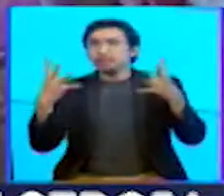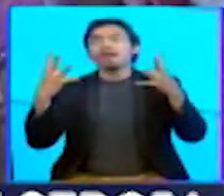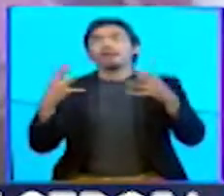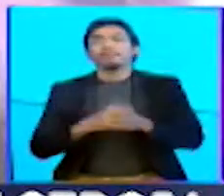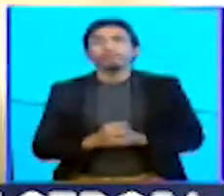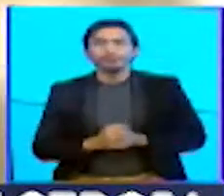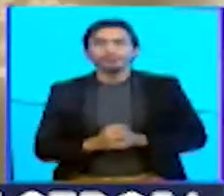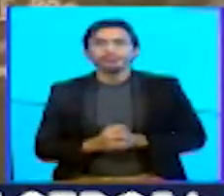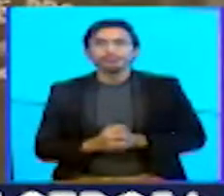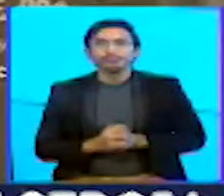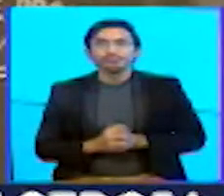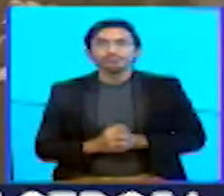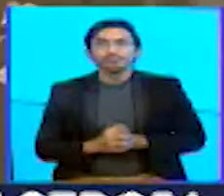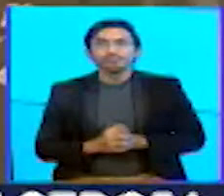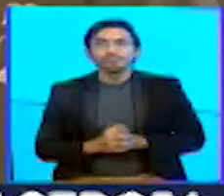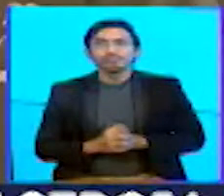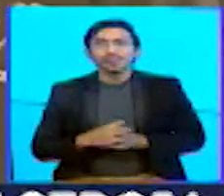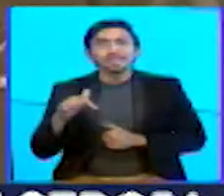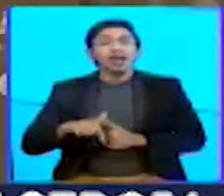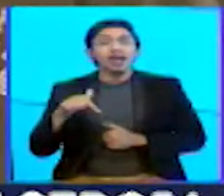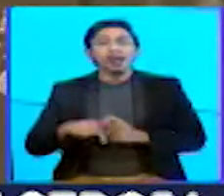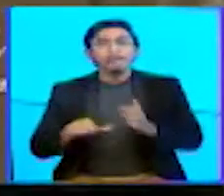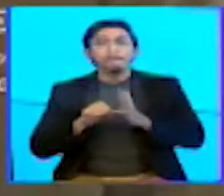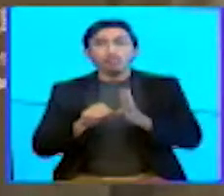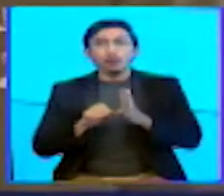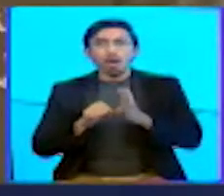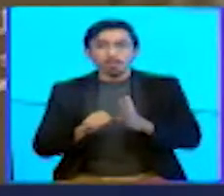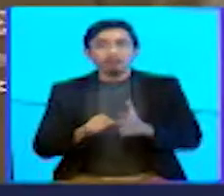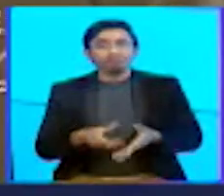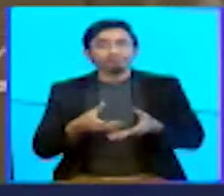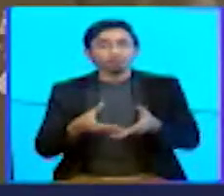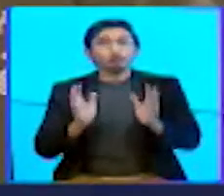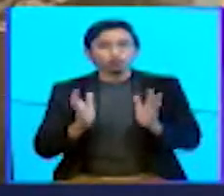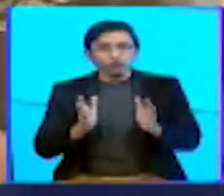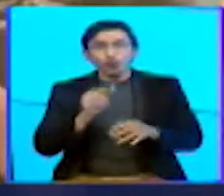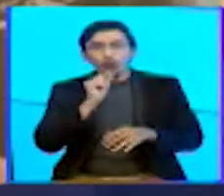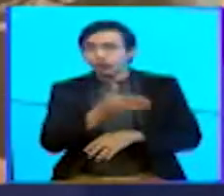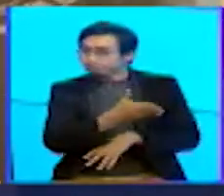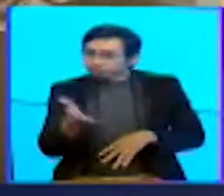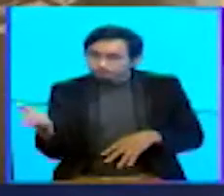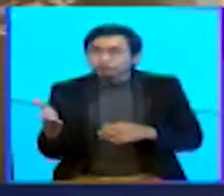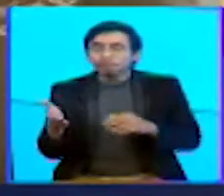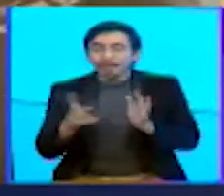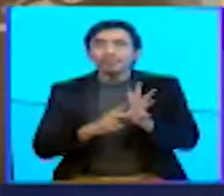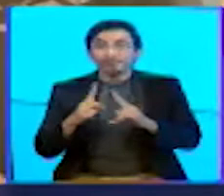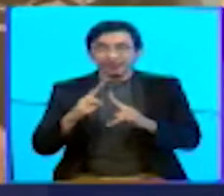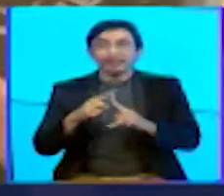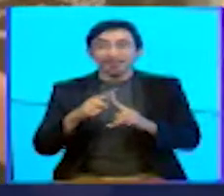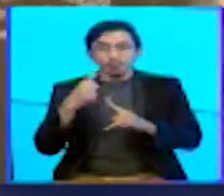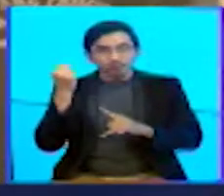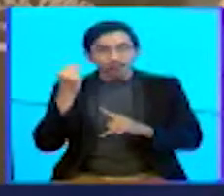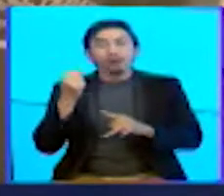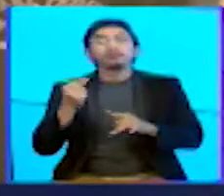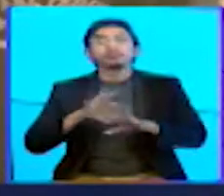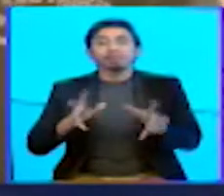baterai telepon genggam. Pada saat ini bantuan yang sudah kita salurkan kepada saudara-saudari kita di NTT berupa genset karena tentunya itu yang